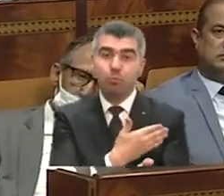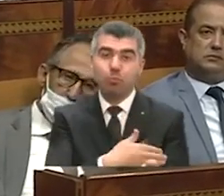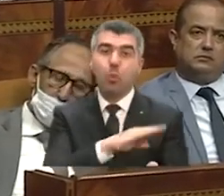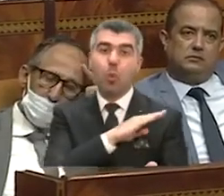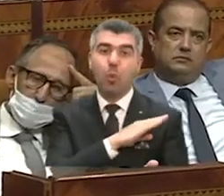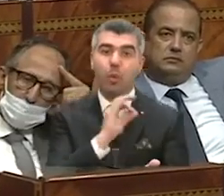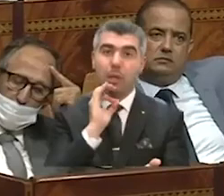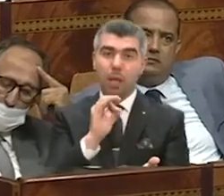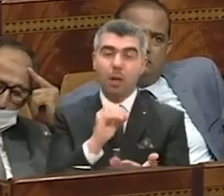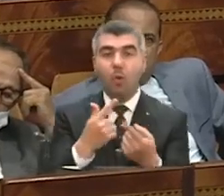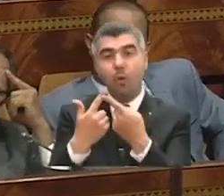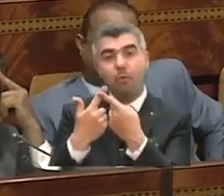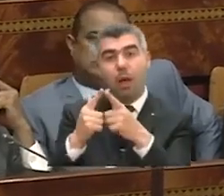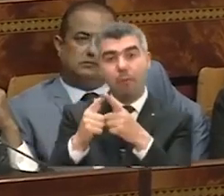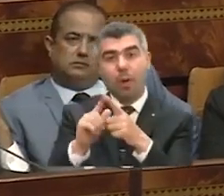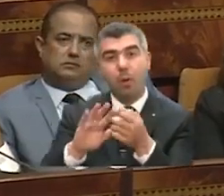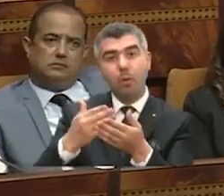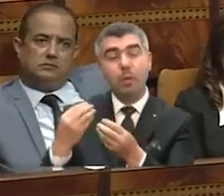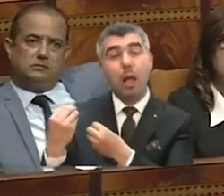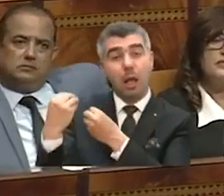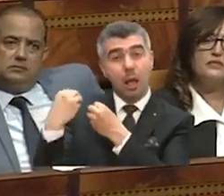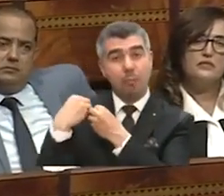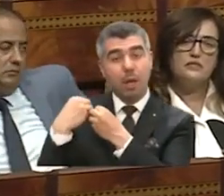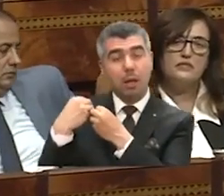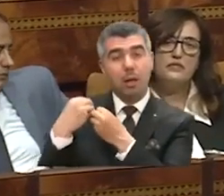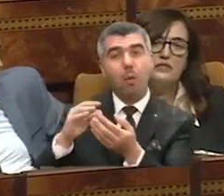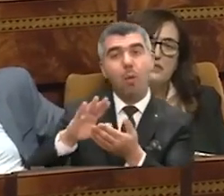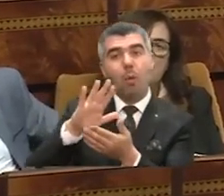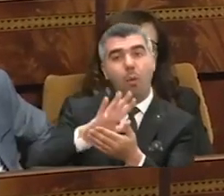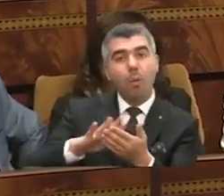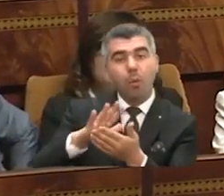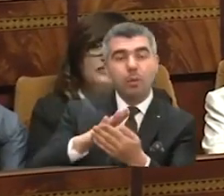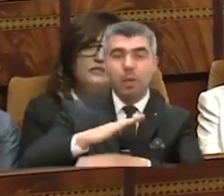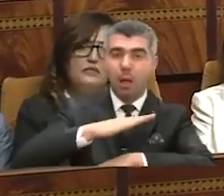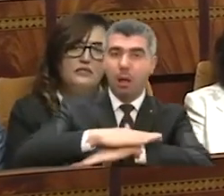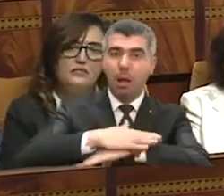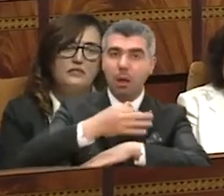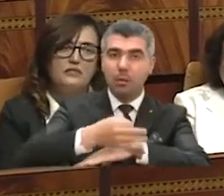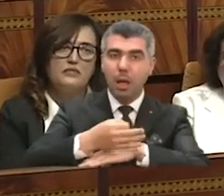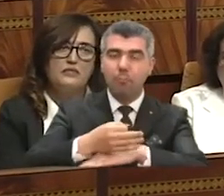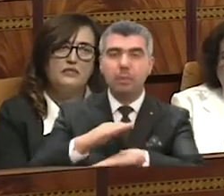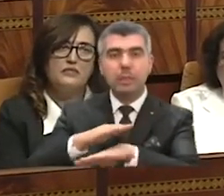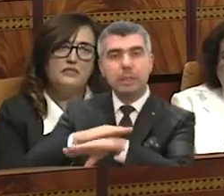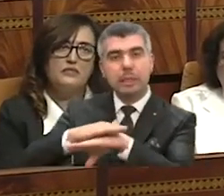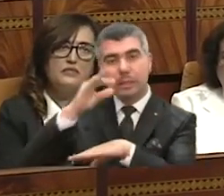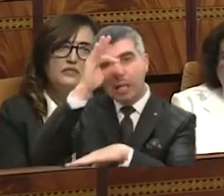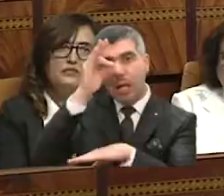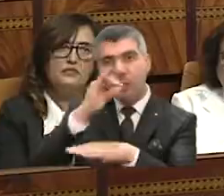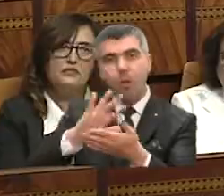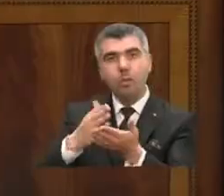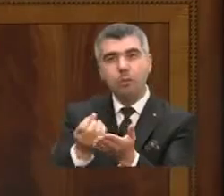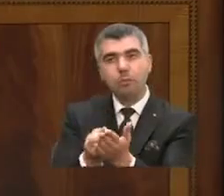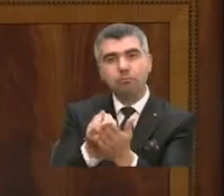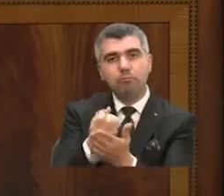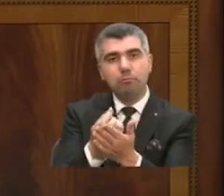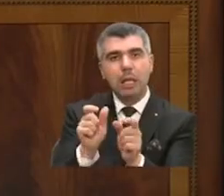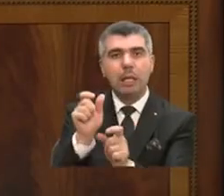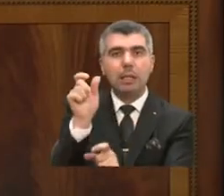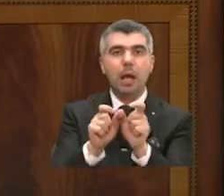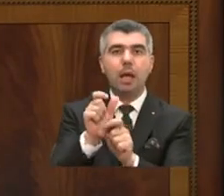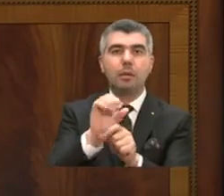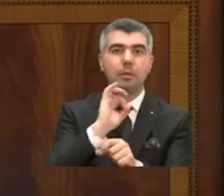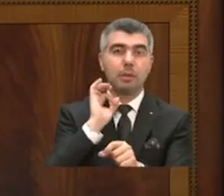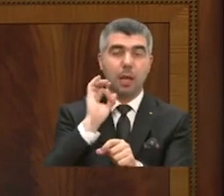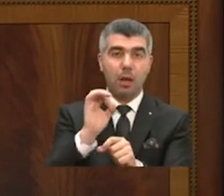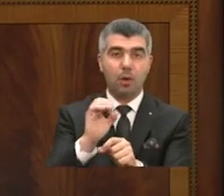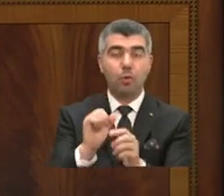التاريخية الملقاة على عاتقنا بكل أبعاده الأخلاقية والسياسية تجاه المواطنين من أجل إنجاح